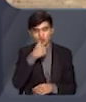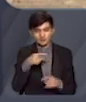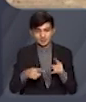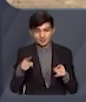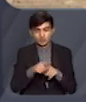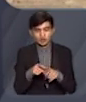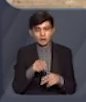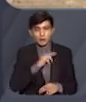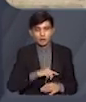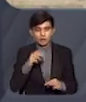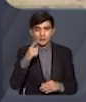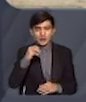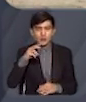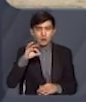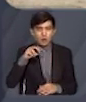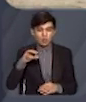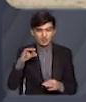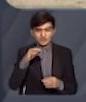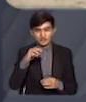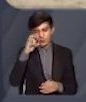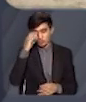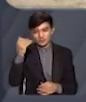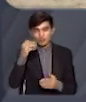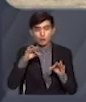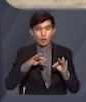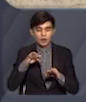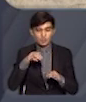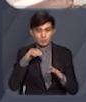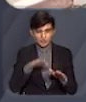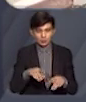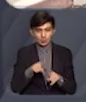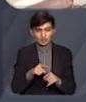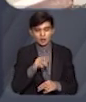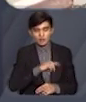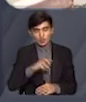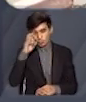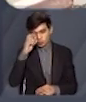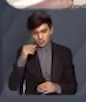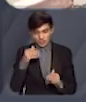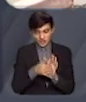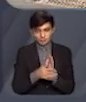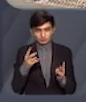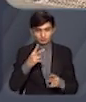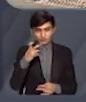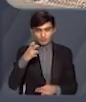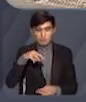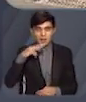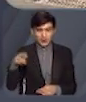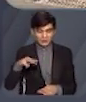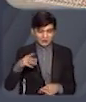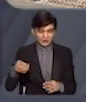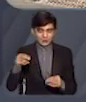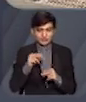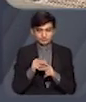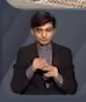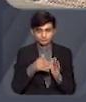барлау жұмыстарының мемлекеттік бағдарламасында. Оны іске асыру үшін мемлекеттік бюджеттен 200 миллиард теңге бөлу қарастырылып